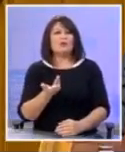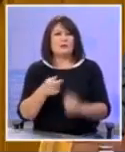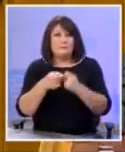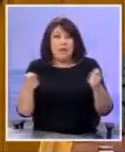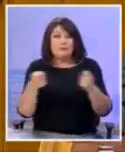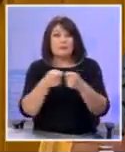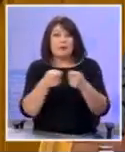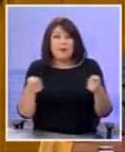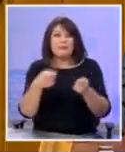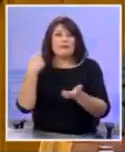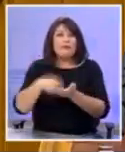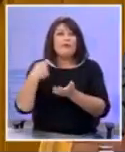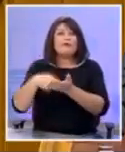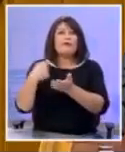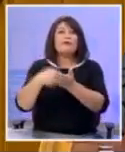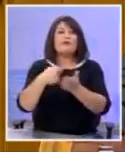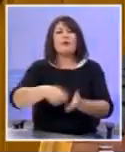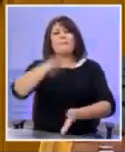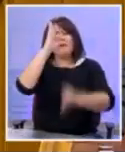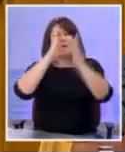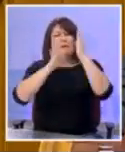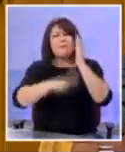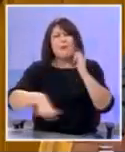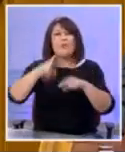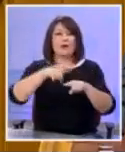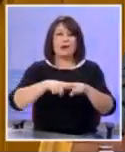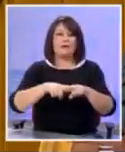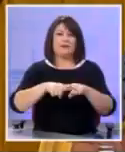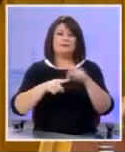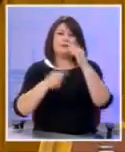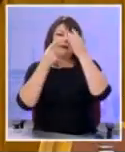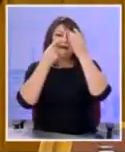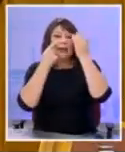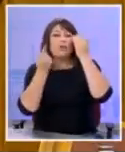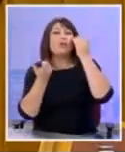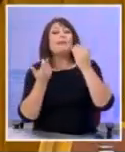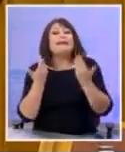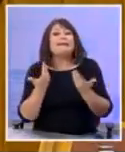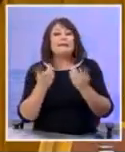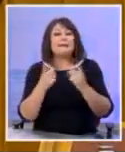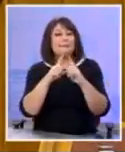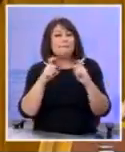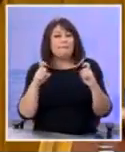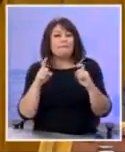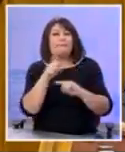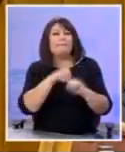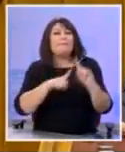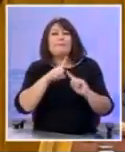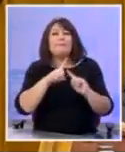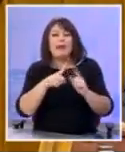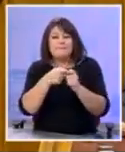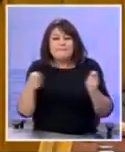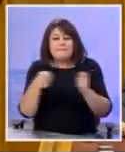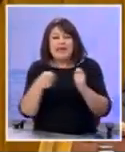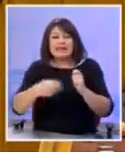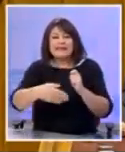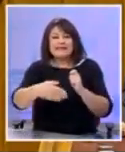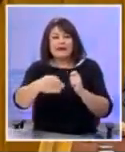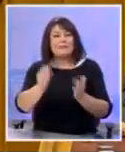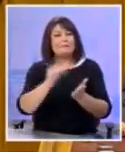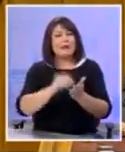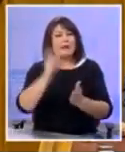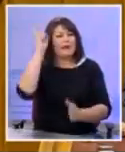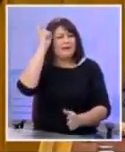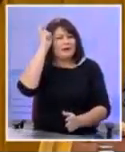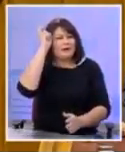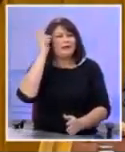μέτρα και φόροι που θα πλήξουν τον πληθυσμό της χώρας. Ας δούμε λοιπόν ποια είναι αυτά τα μέτρα που έρχονται και ας